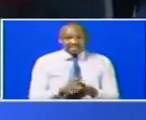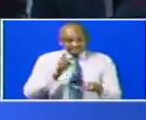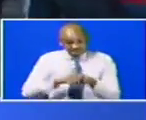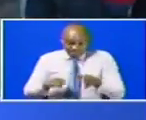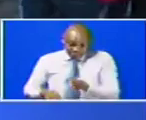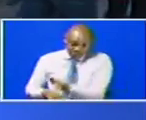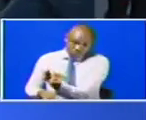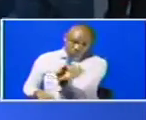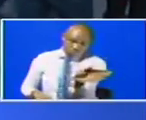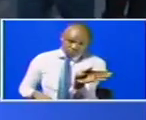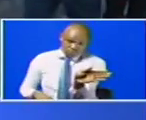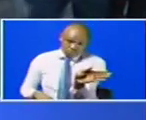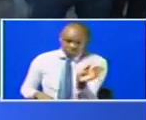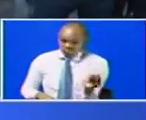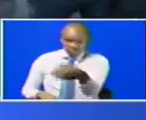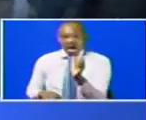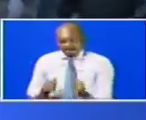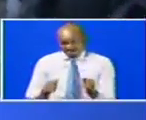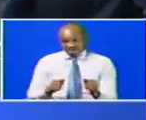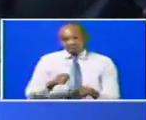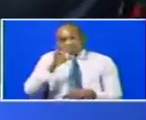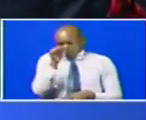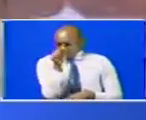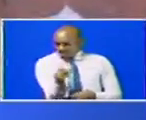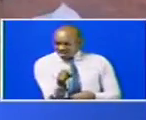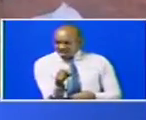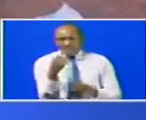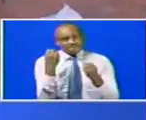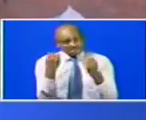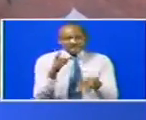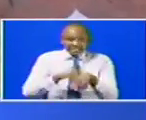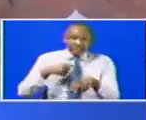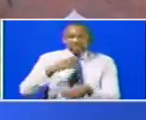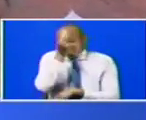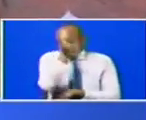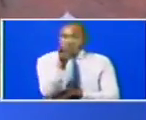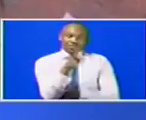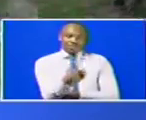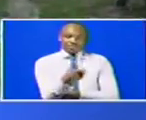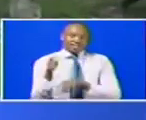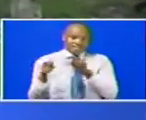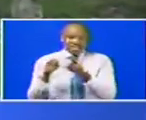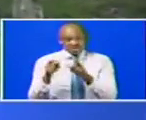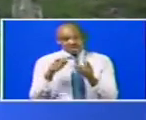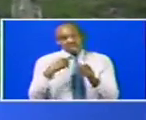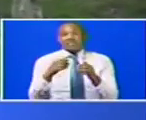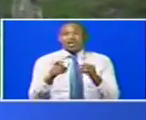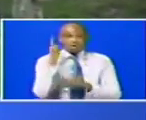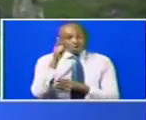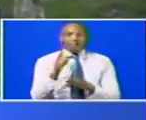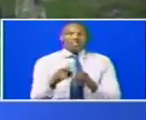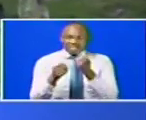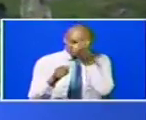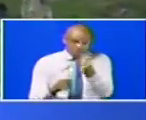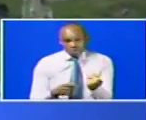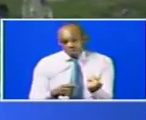tuwafaa kuingia tukiingia kwa kushoto. So unakuta saa zingine tunapuuza hiyo mambo ya ishara. Tunapuuza